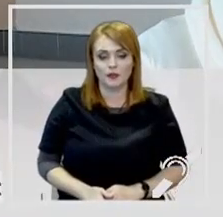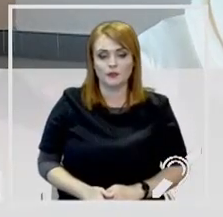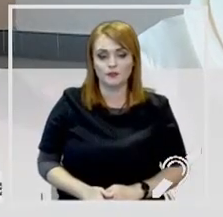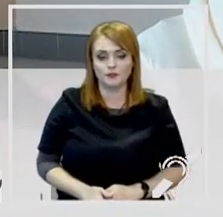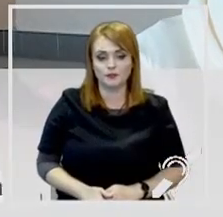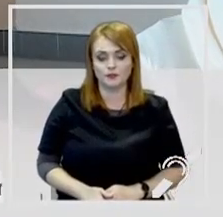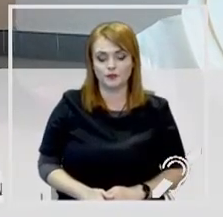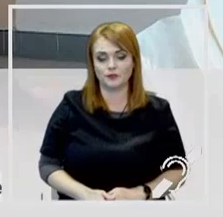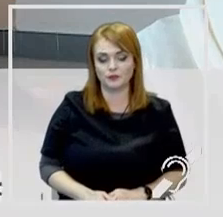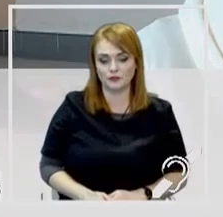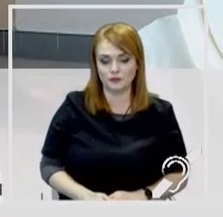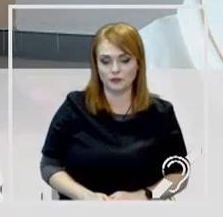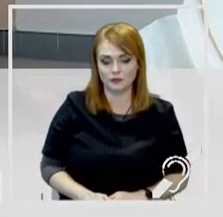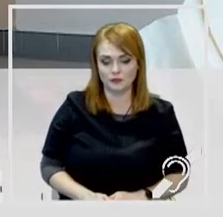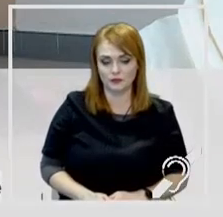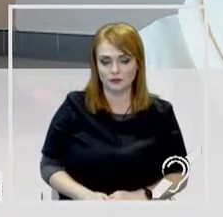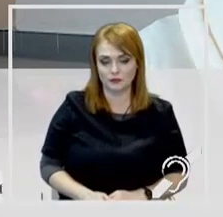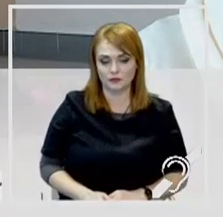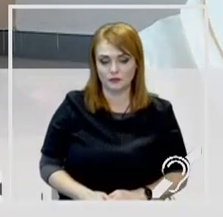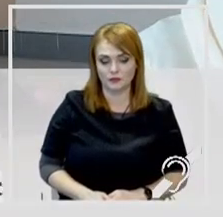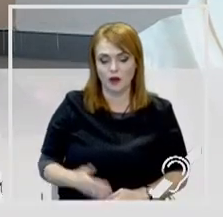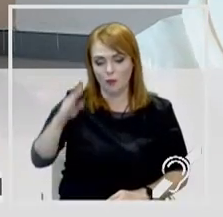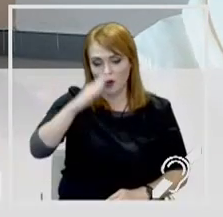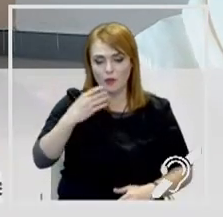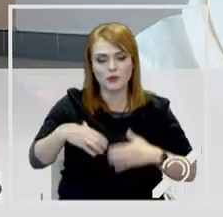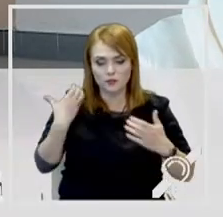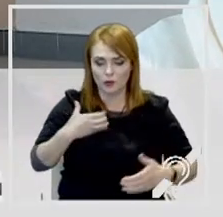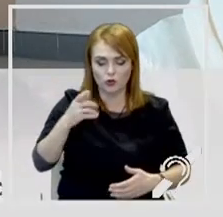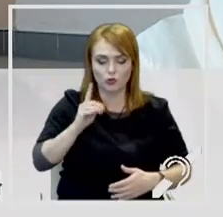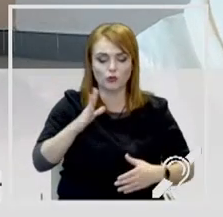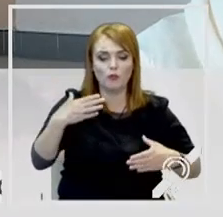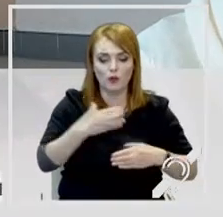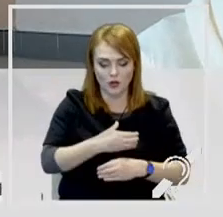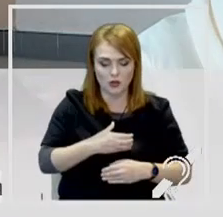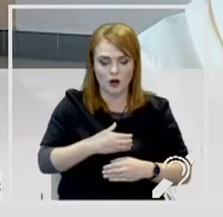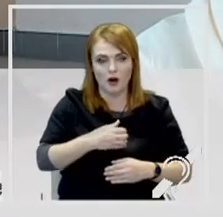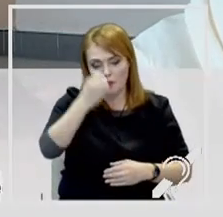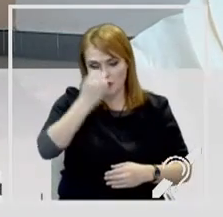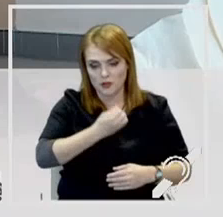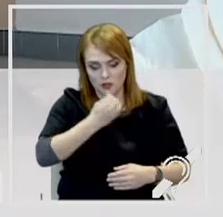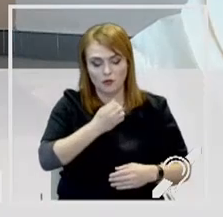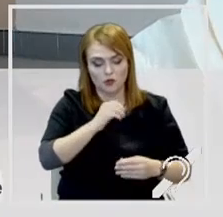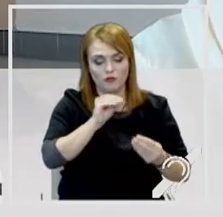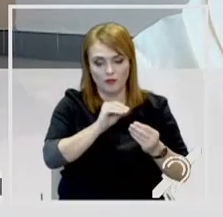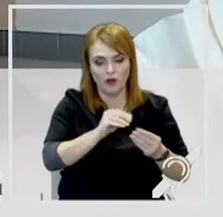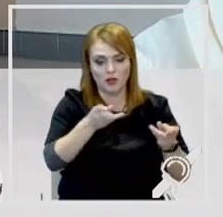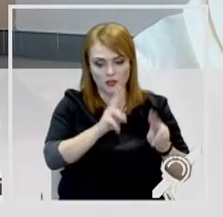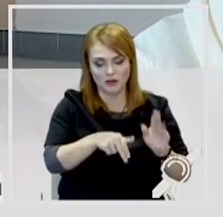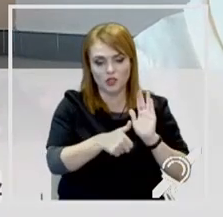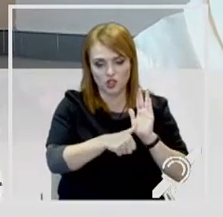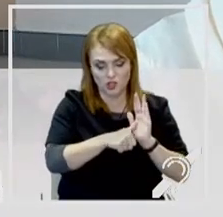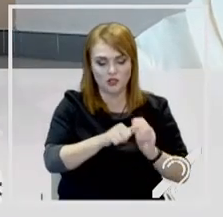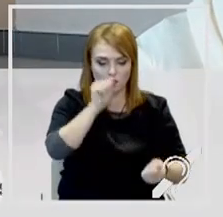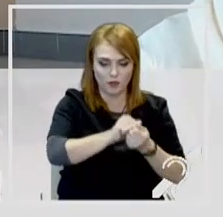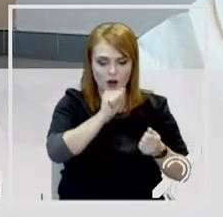conținutul sentinței și ulterior o să stabilim dacă au fost admise careva erori sau nu, în cazul în